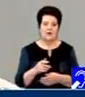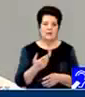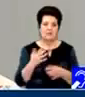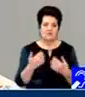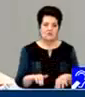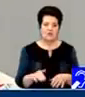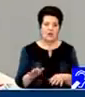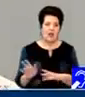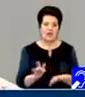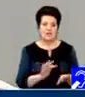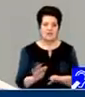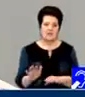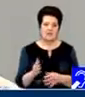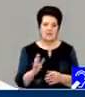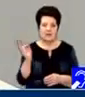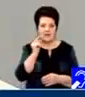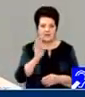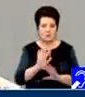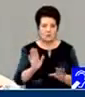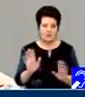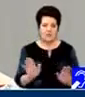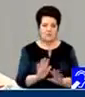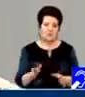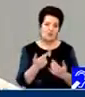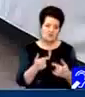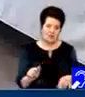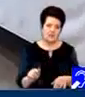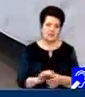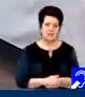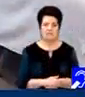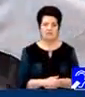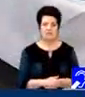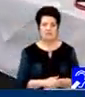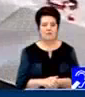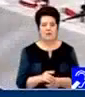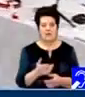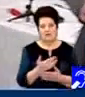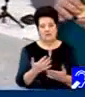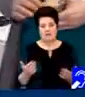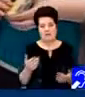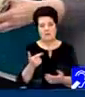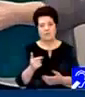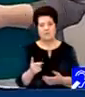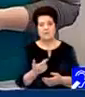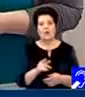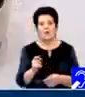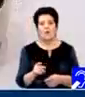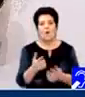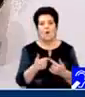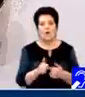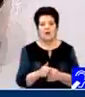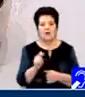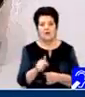deja activități, nu numai de gen muzical, dar și alte activități cu fișe, tablouașe. Lucrăm cu o gamă largă de copii